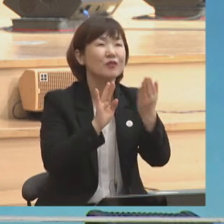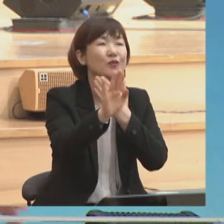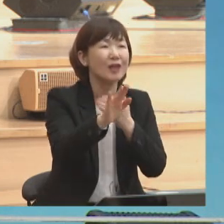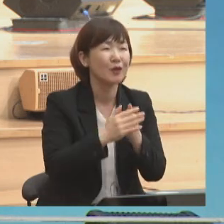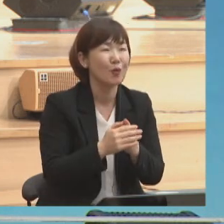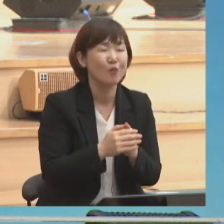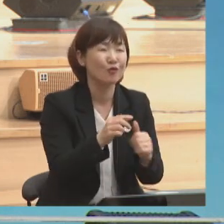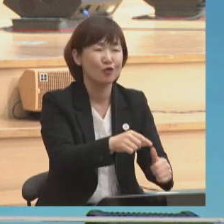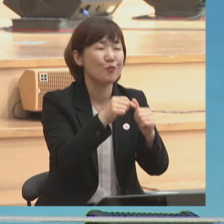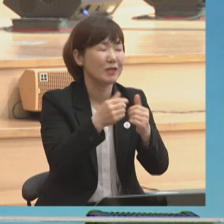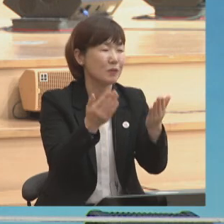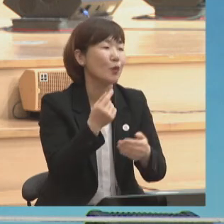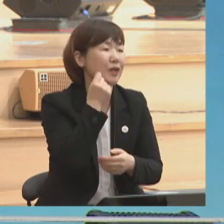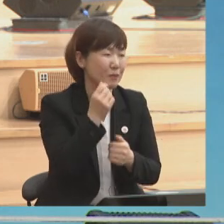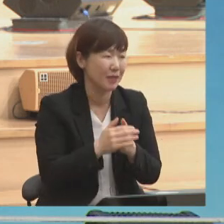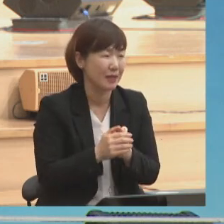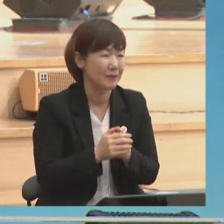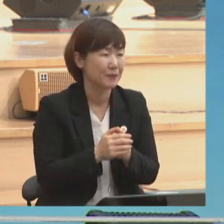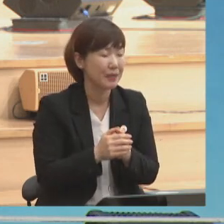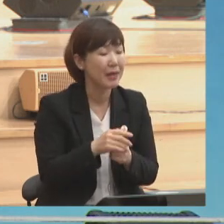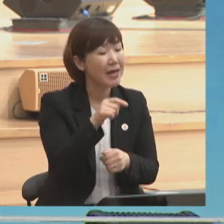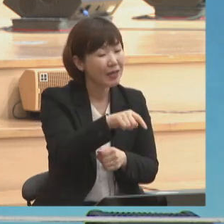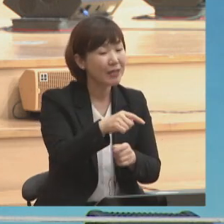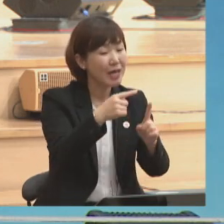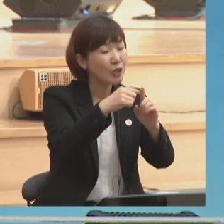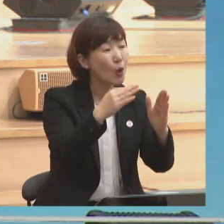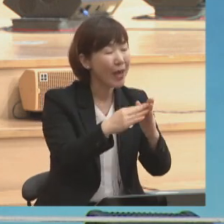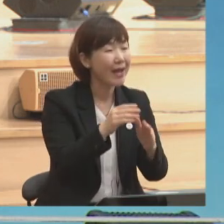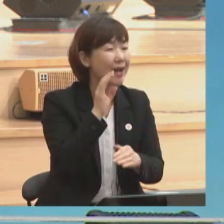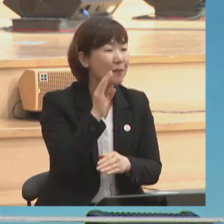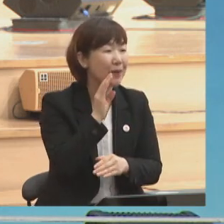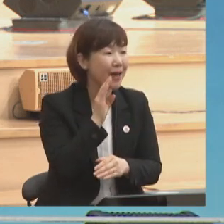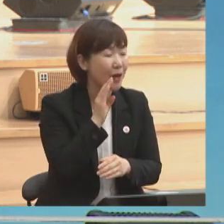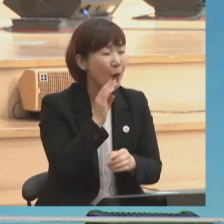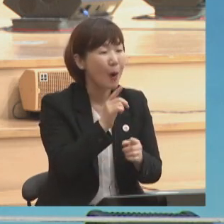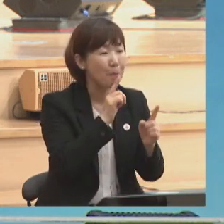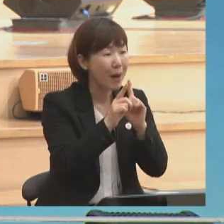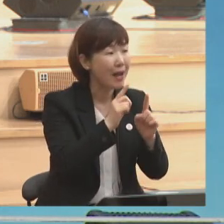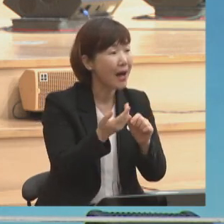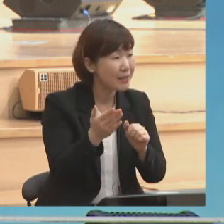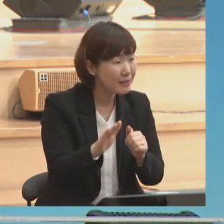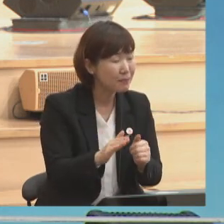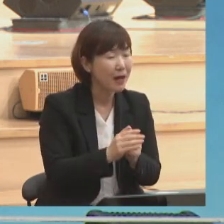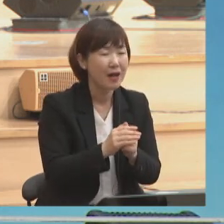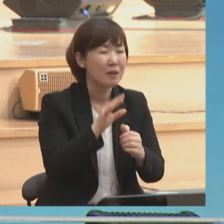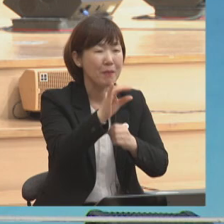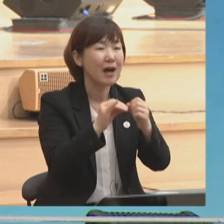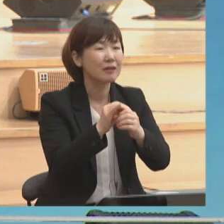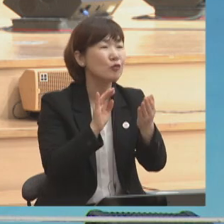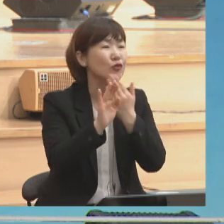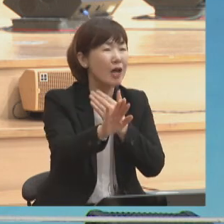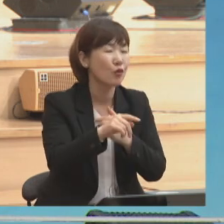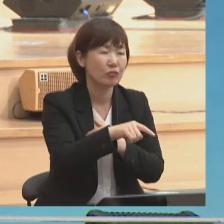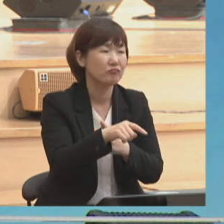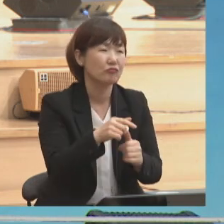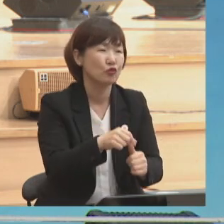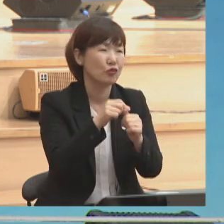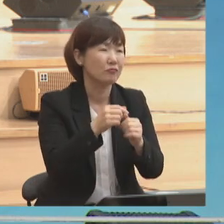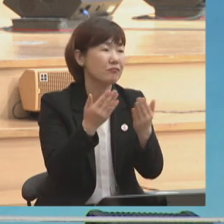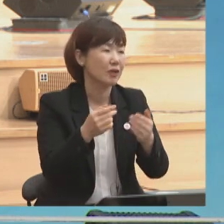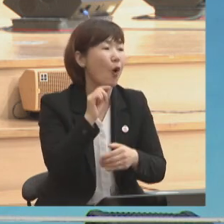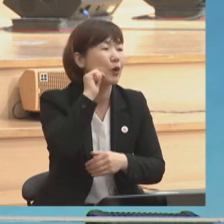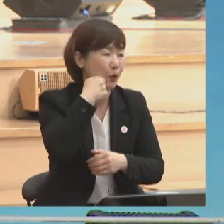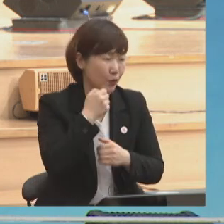끝에 한마디는 하지. 사실은 여기가 교회 카페야. 한마디는 하죠. 만년이 지나도 그 사람 구원받지 않아요.